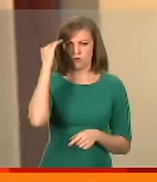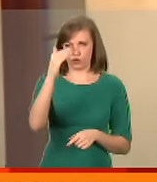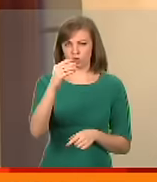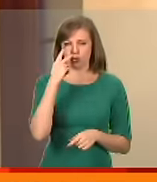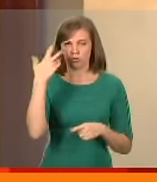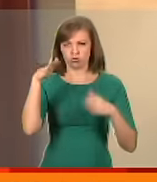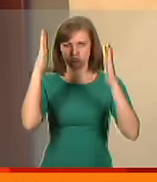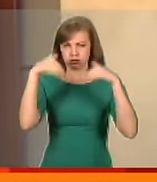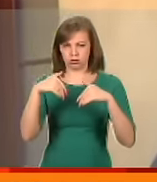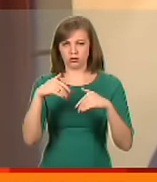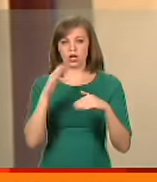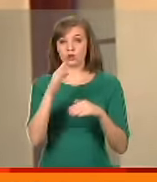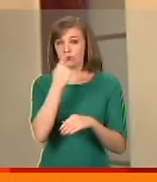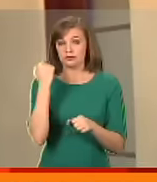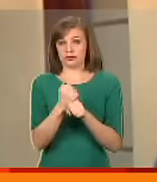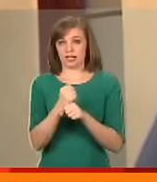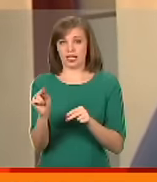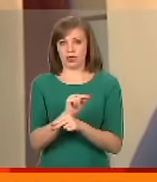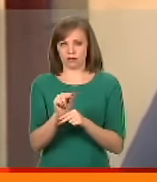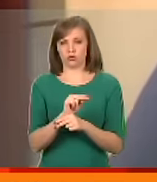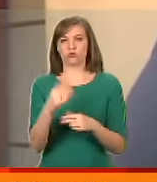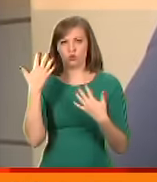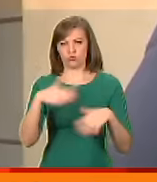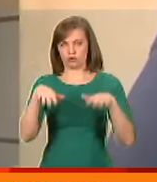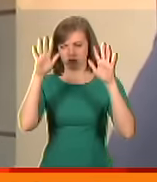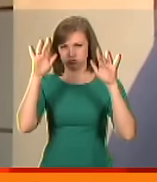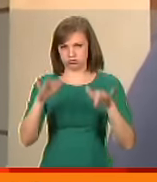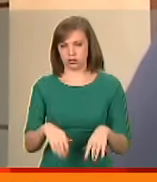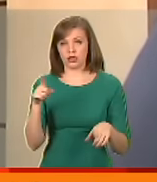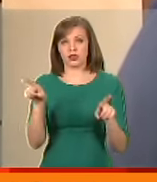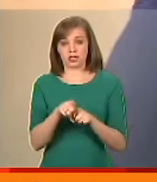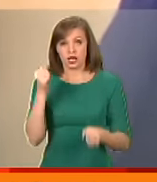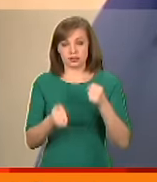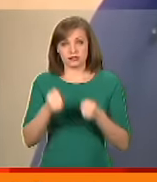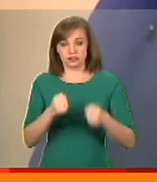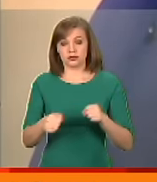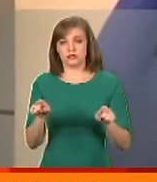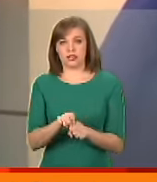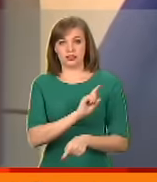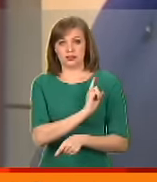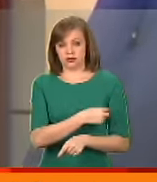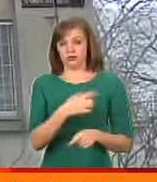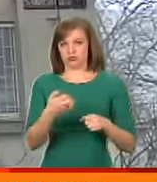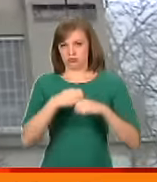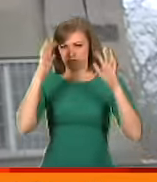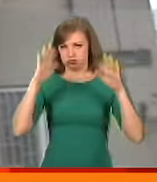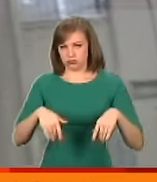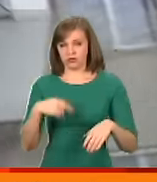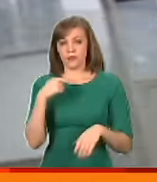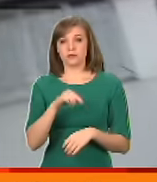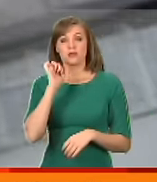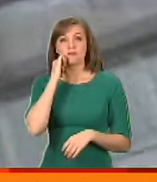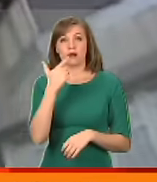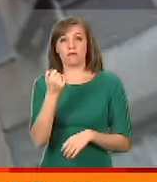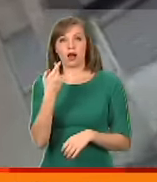этот упав, тільки зробили ремонт, воно все посипалось. Вона так била стикує, і все упало. Баба Галя